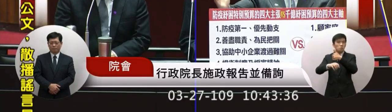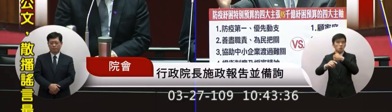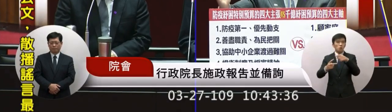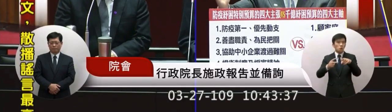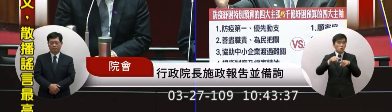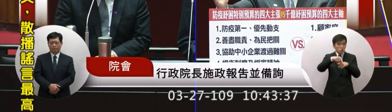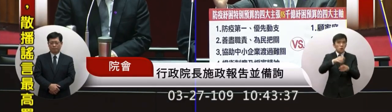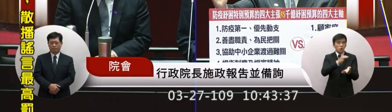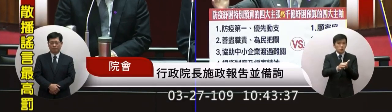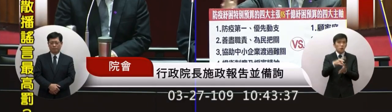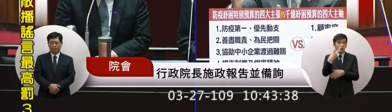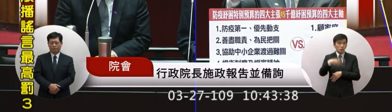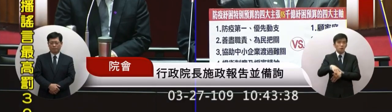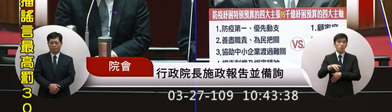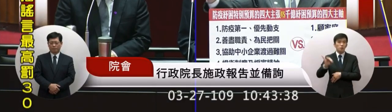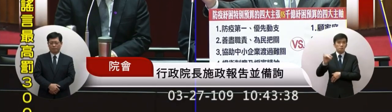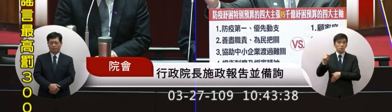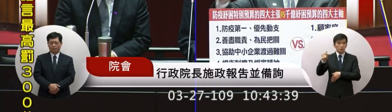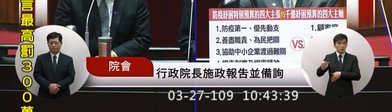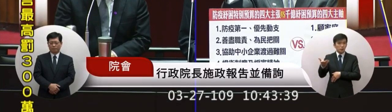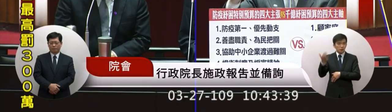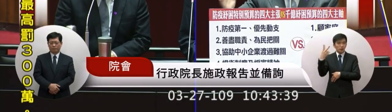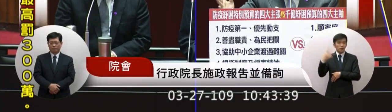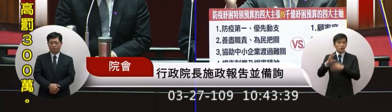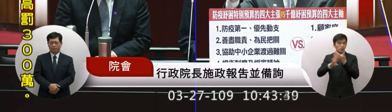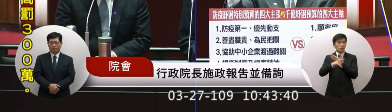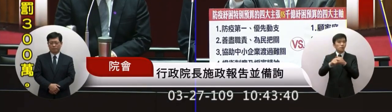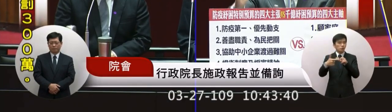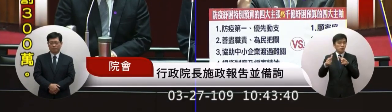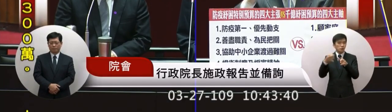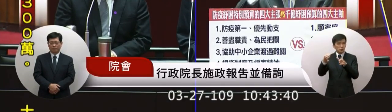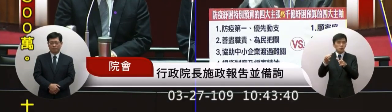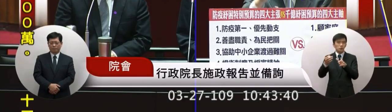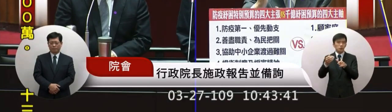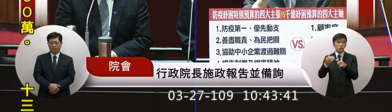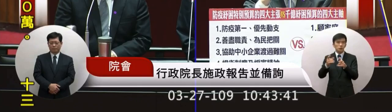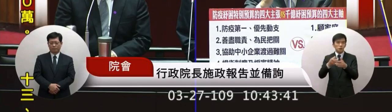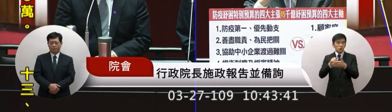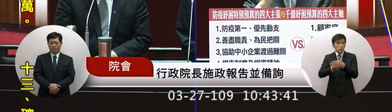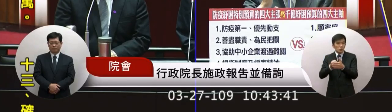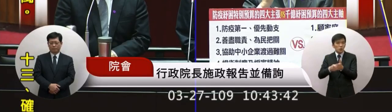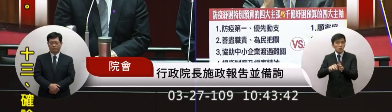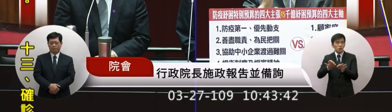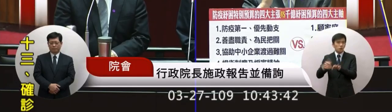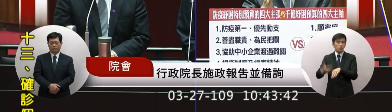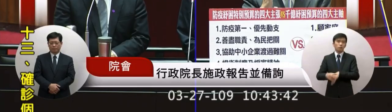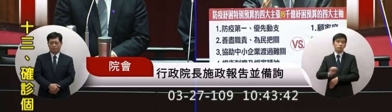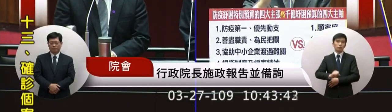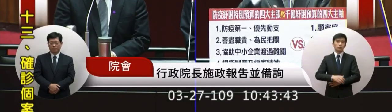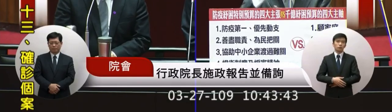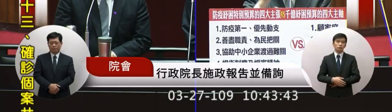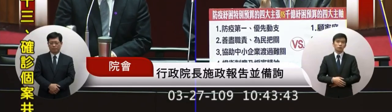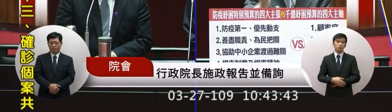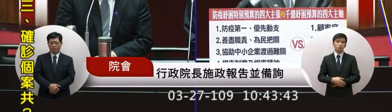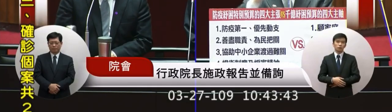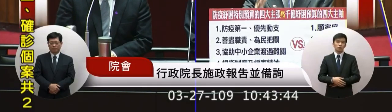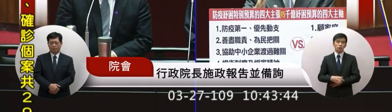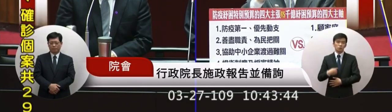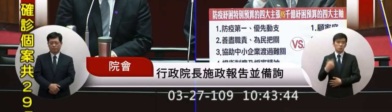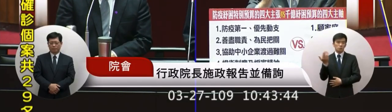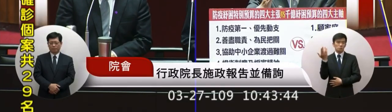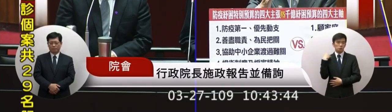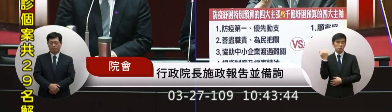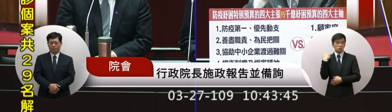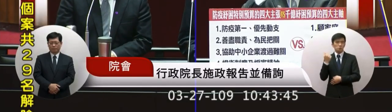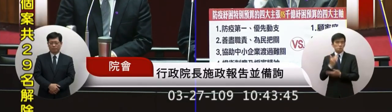留用20%以上，甚至3%的医生，袂使再继续留入。这是我伫医生心扎所一再坚